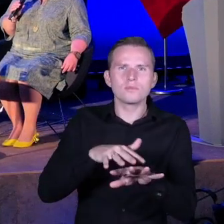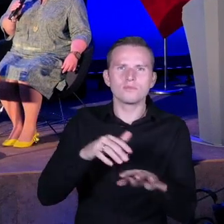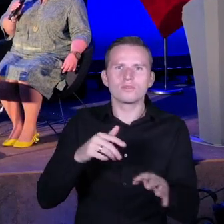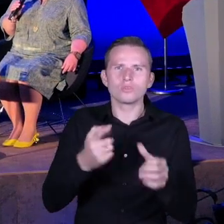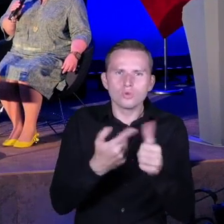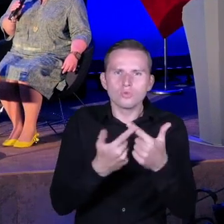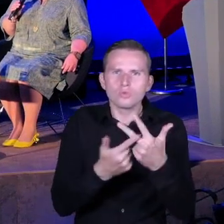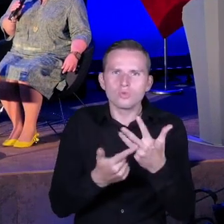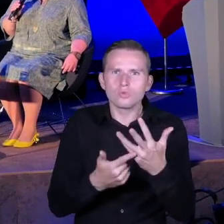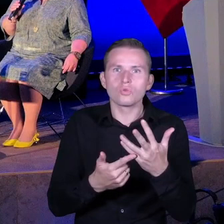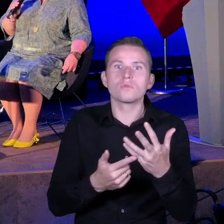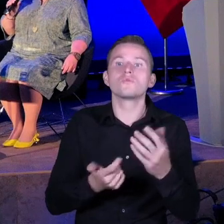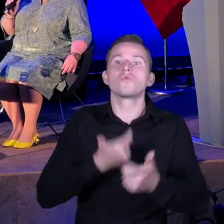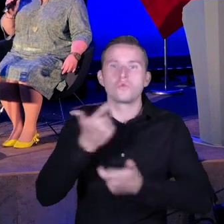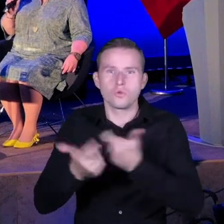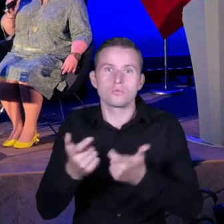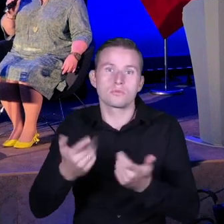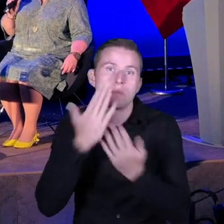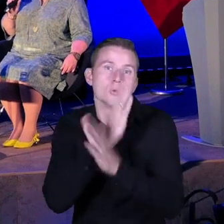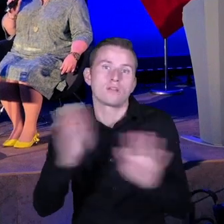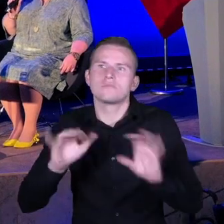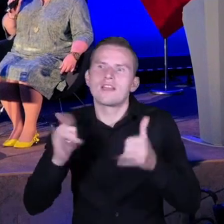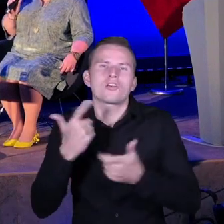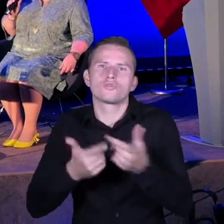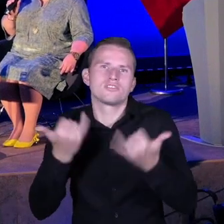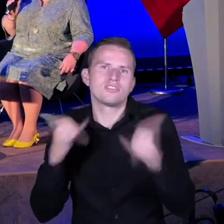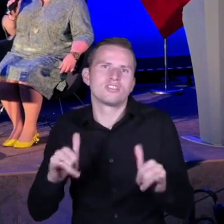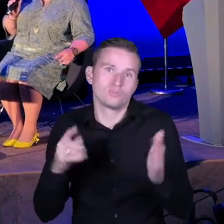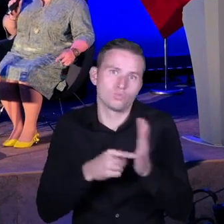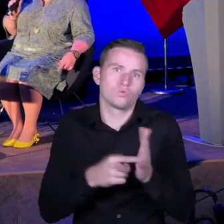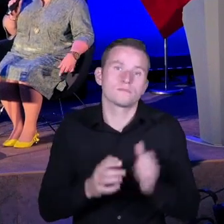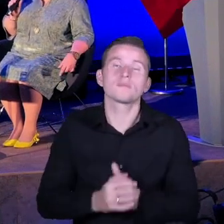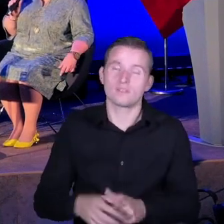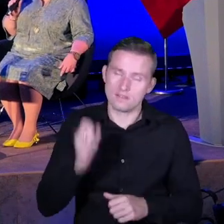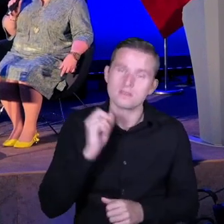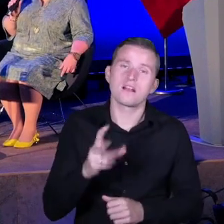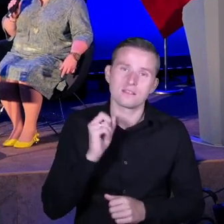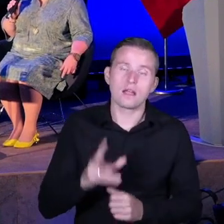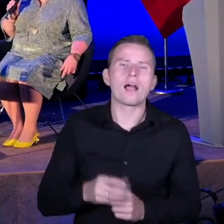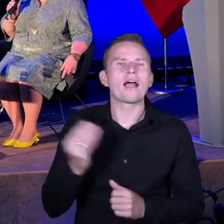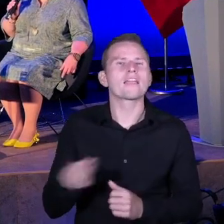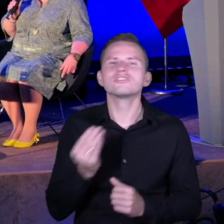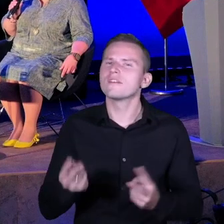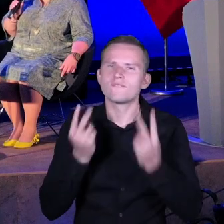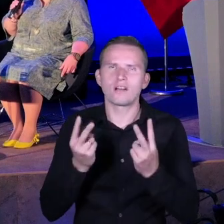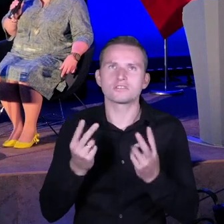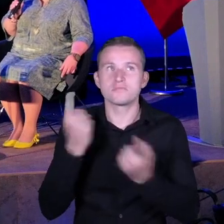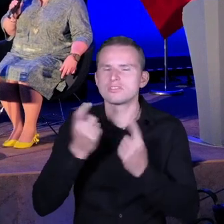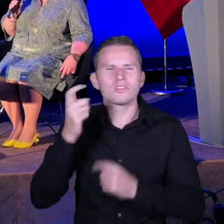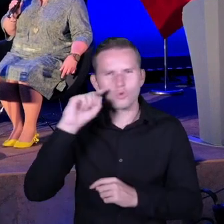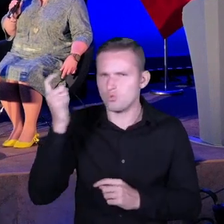pokazywaliśmy, jak to inaczej robić. Tak, zdecydowanie tak, natomiast ważne jest też, nie wiem, czy nie kluczowe na